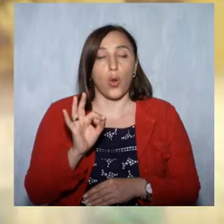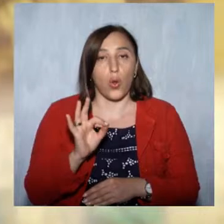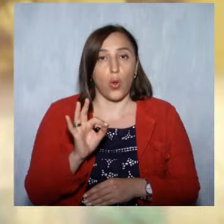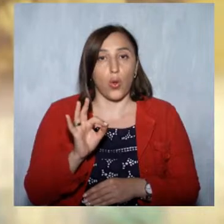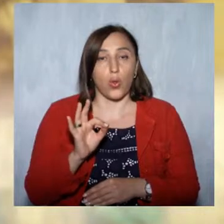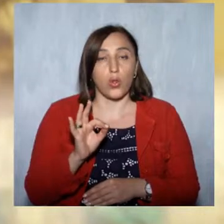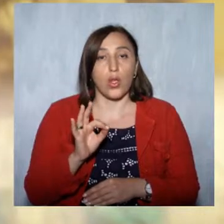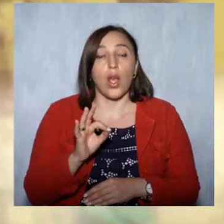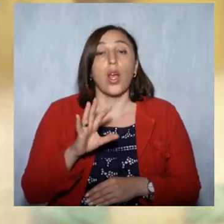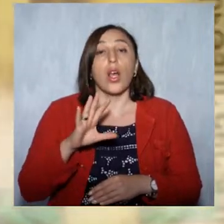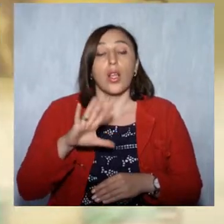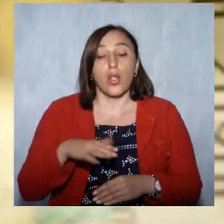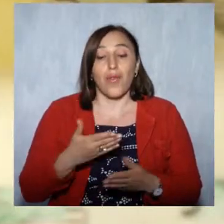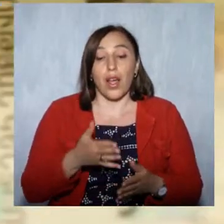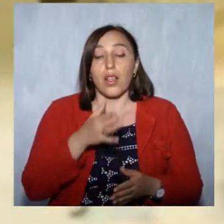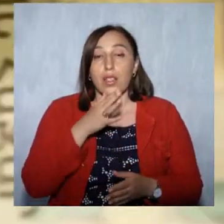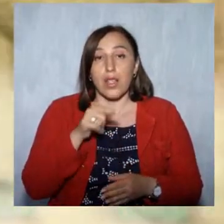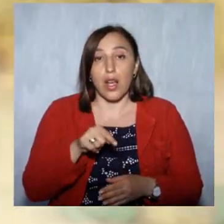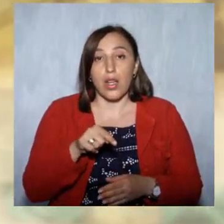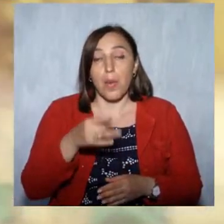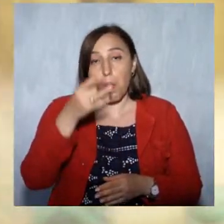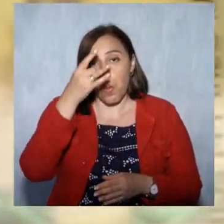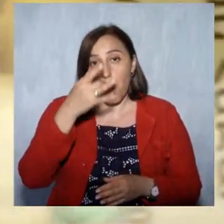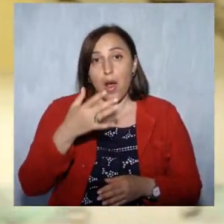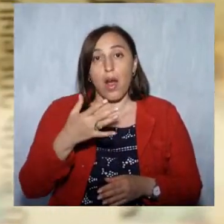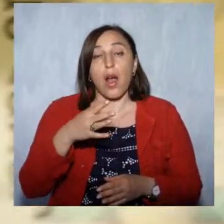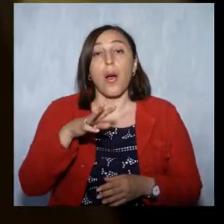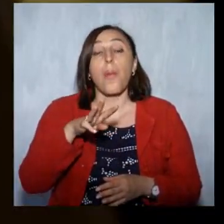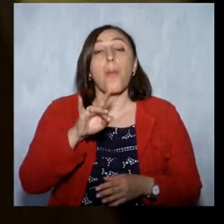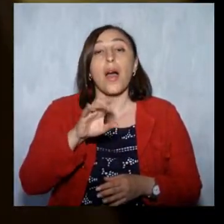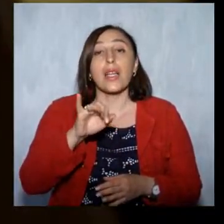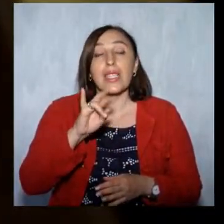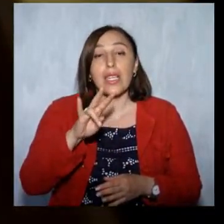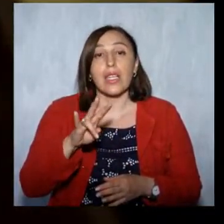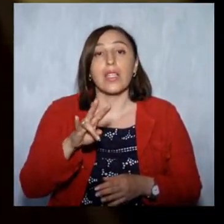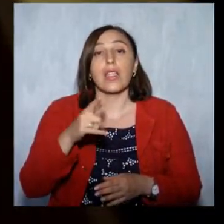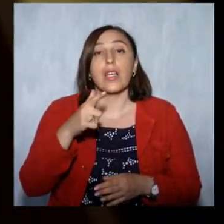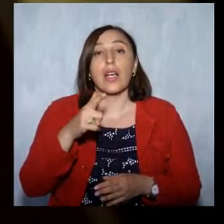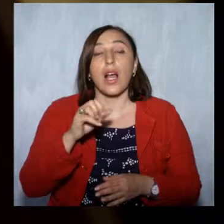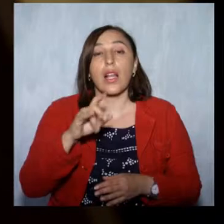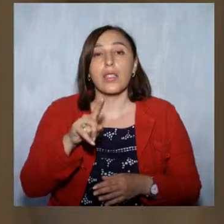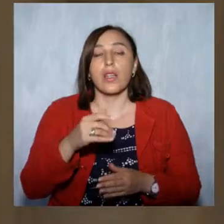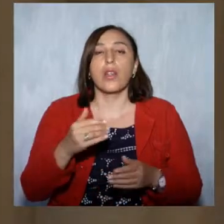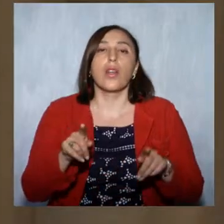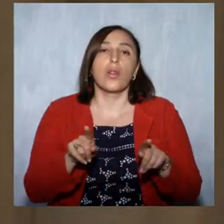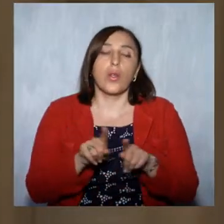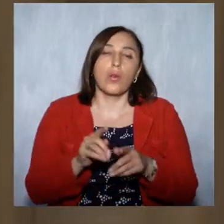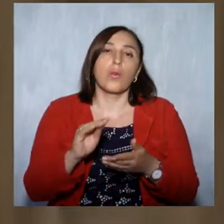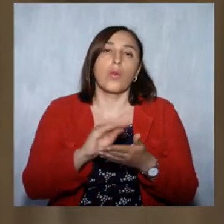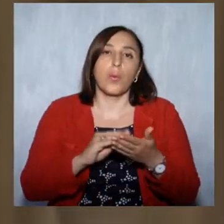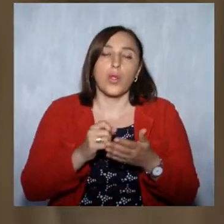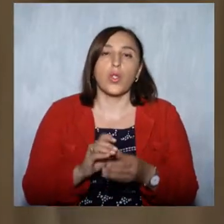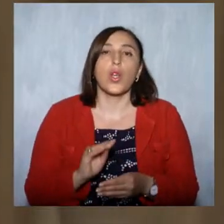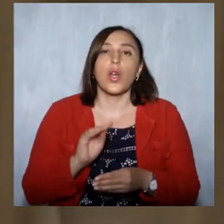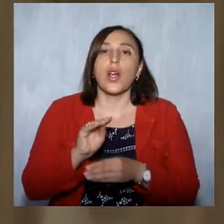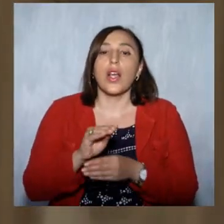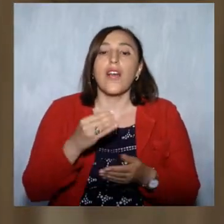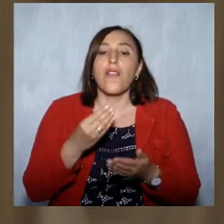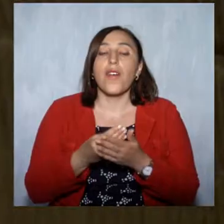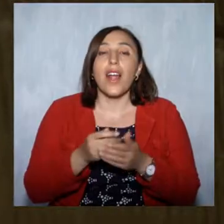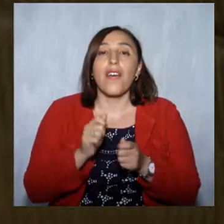5.25%-ի։ Այնուհետև այս տարվա ընթացքում Մարտին Գալստյանի գլխավորած կառույցը շարունակաբար բարձրացրեց վերաֆինանսավորման